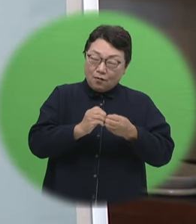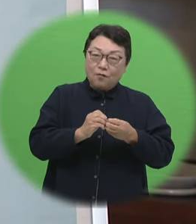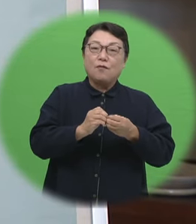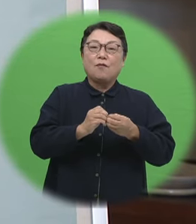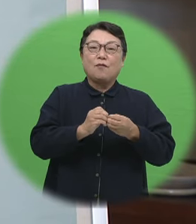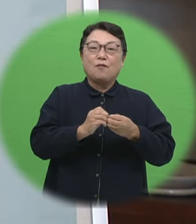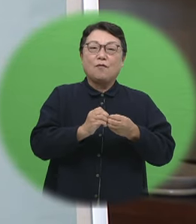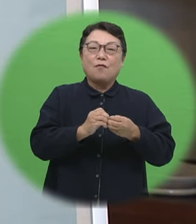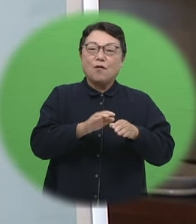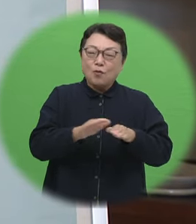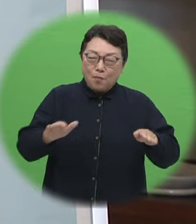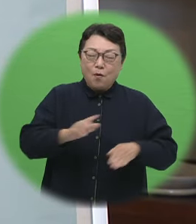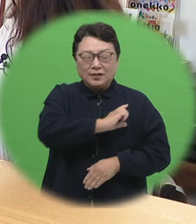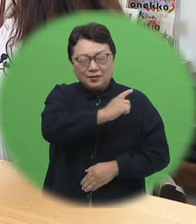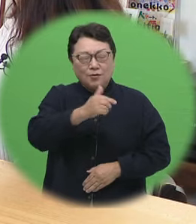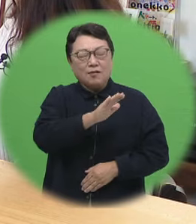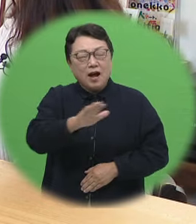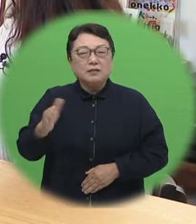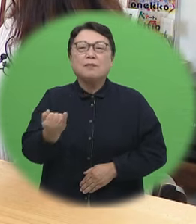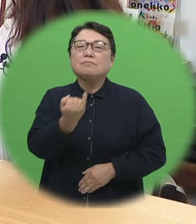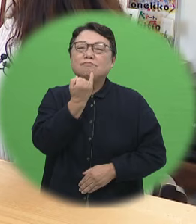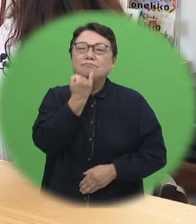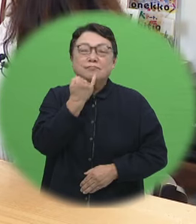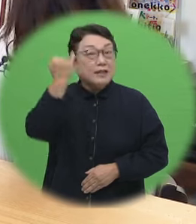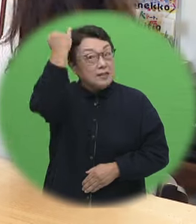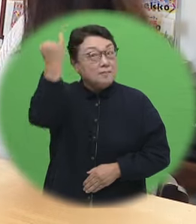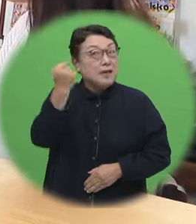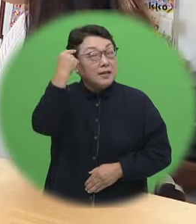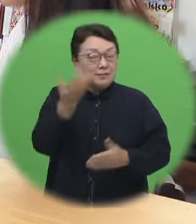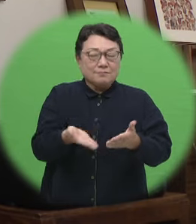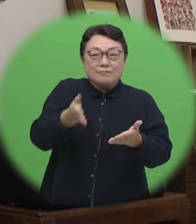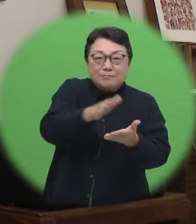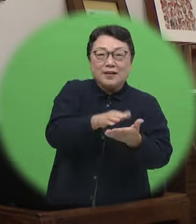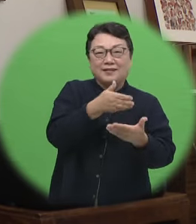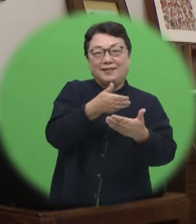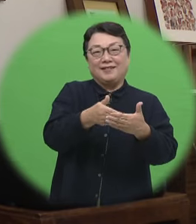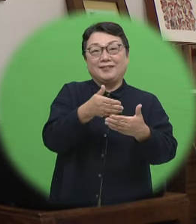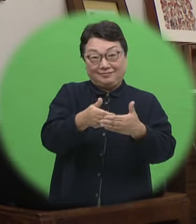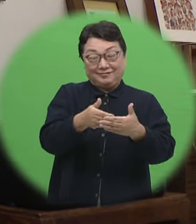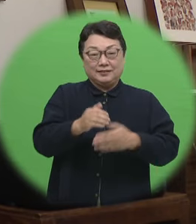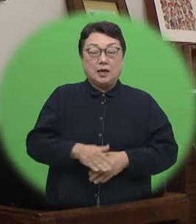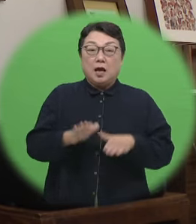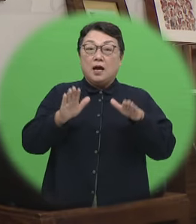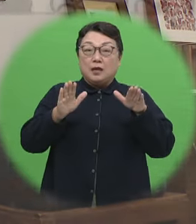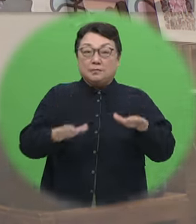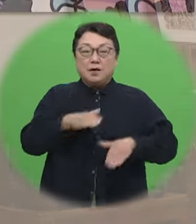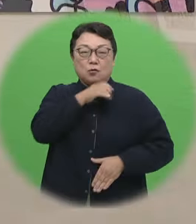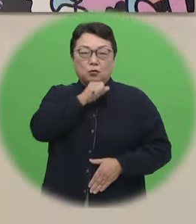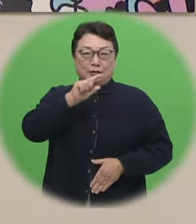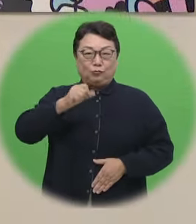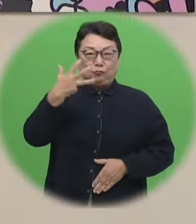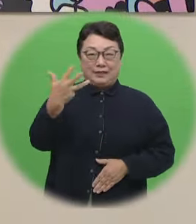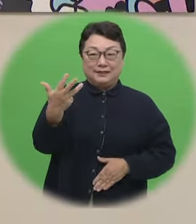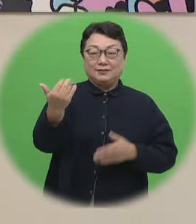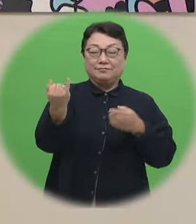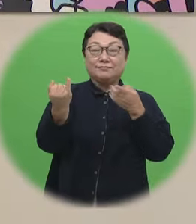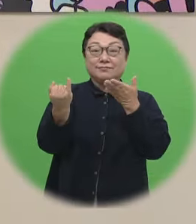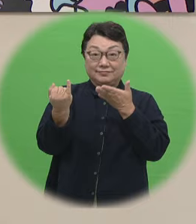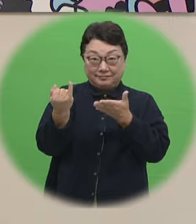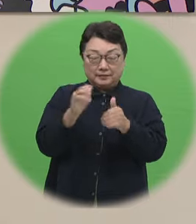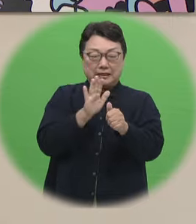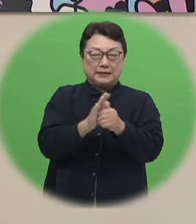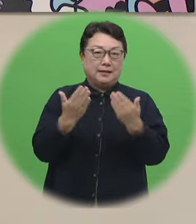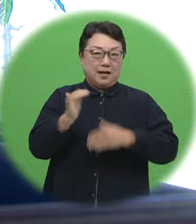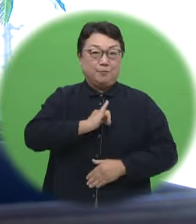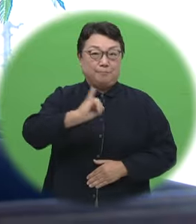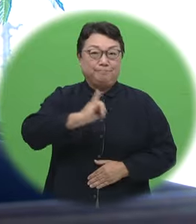子がいていいんだよねっていう、そのイメージで描いてます。 現在18歳の花さんは支援学校に